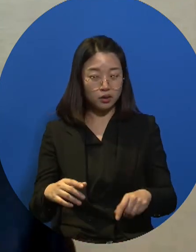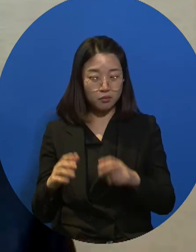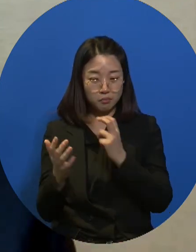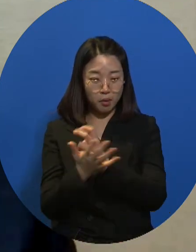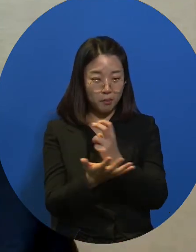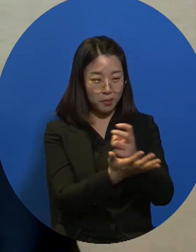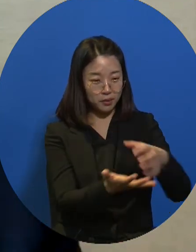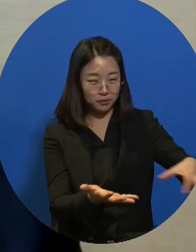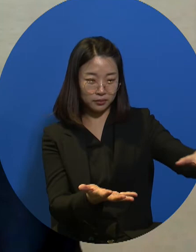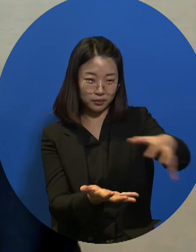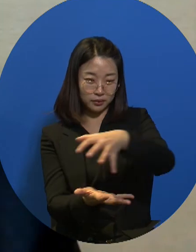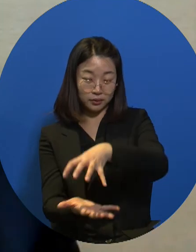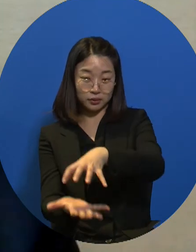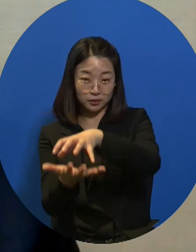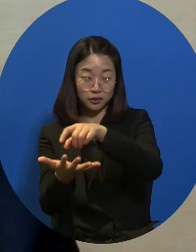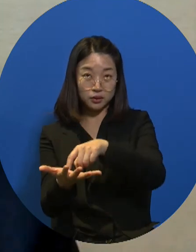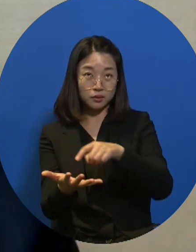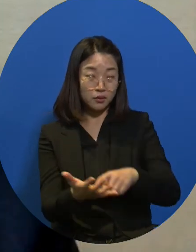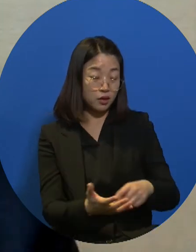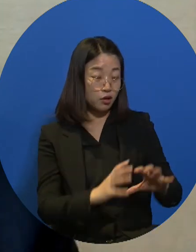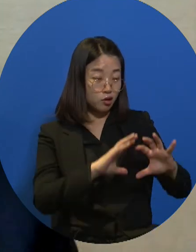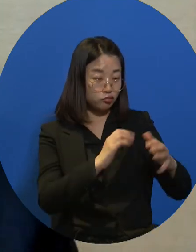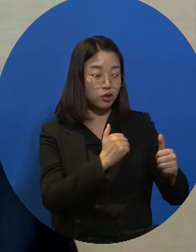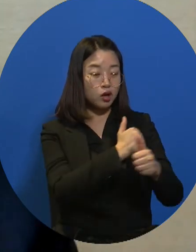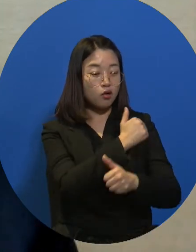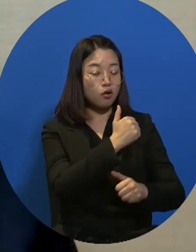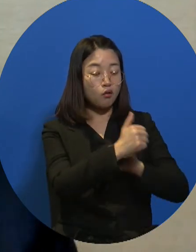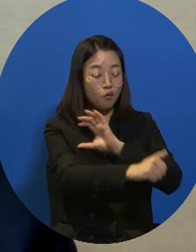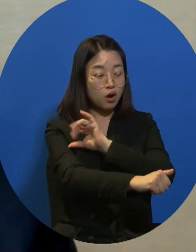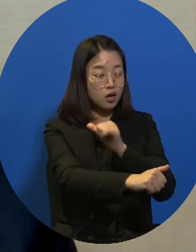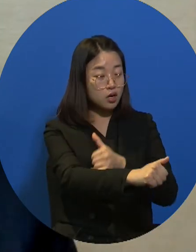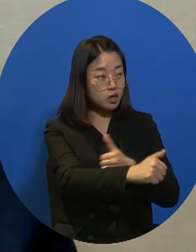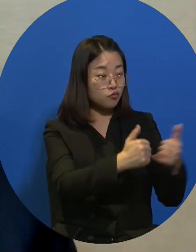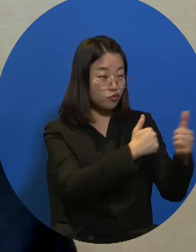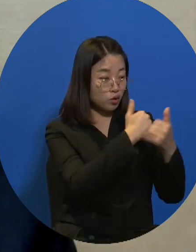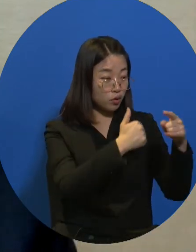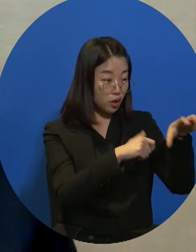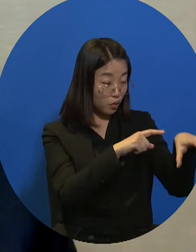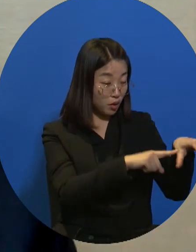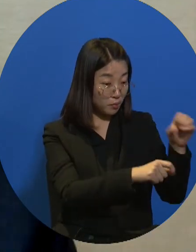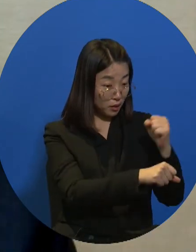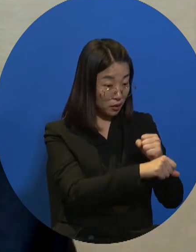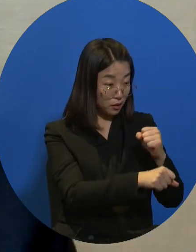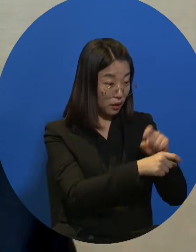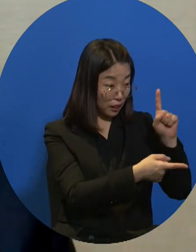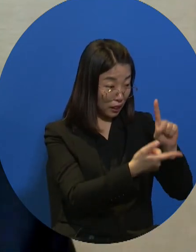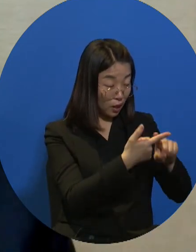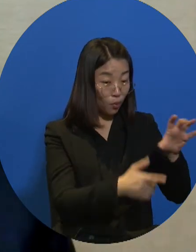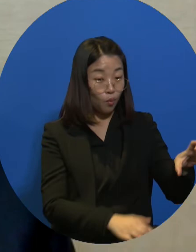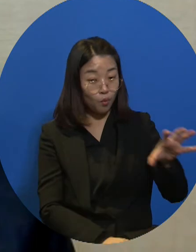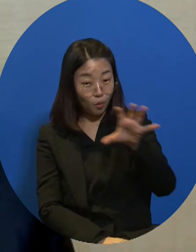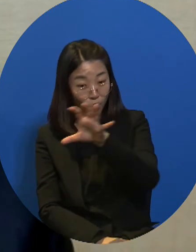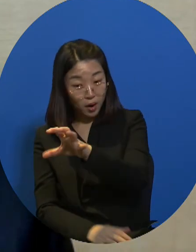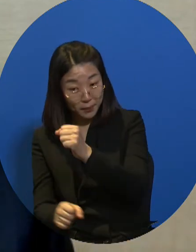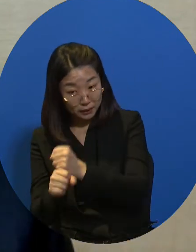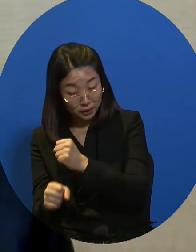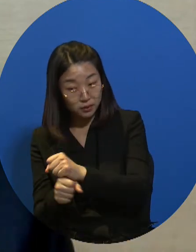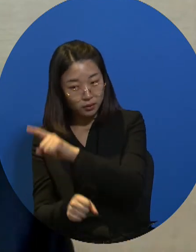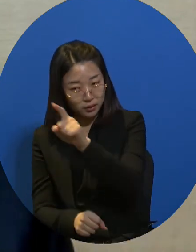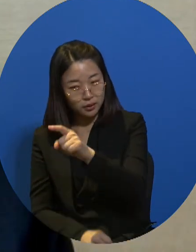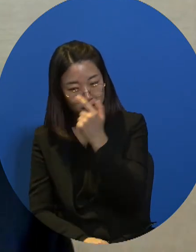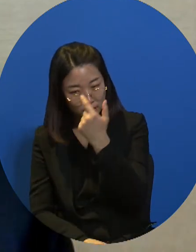그러니까 국제권리협약 선택의정서에서 개인진정제도에 따르는 그런 결정을 실행하는